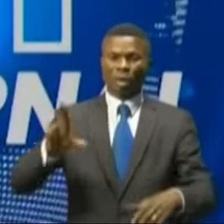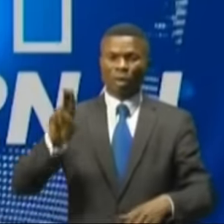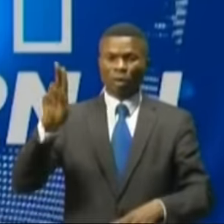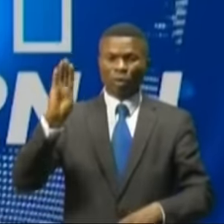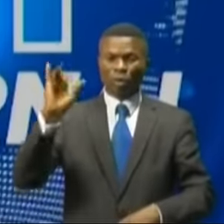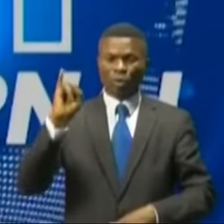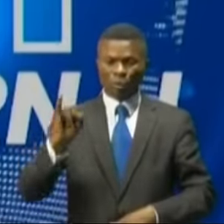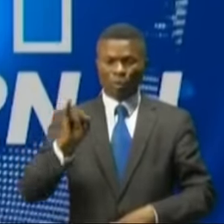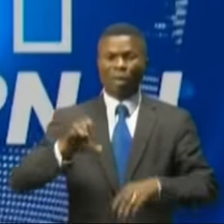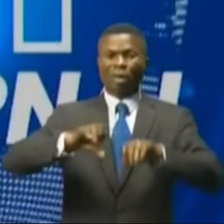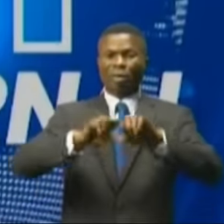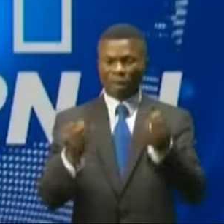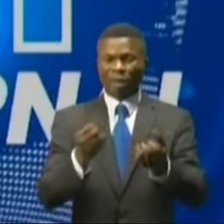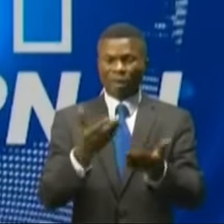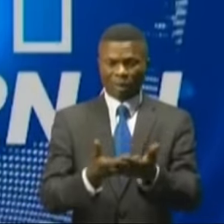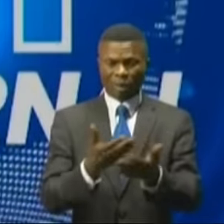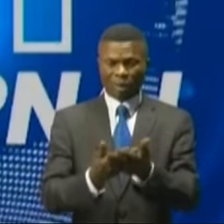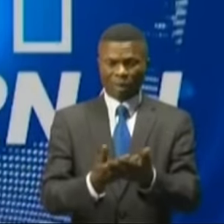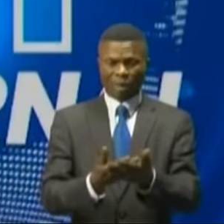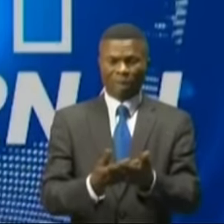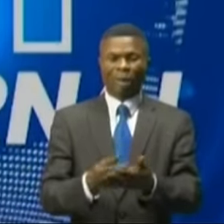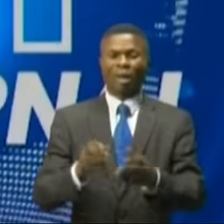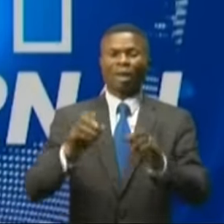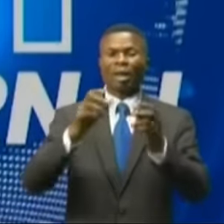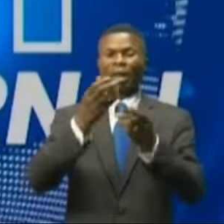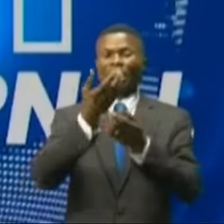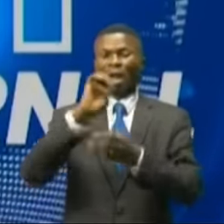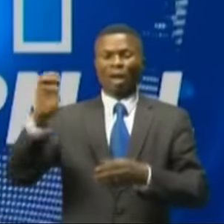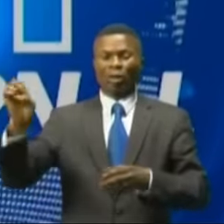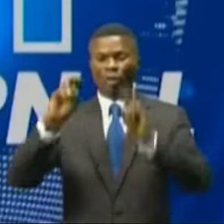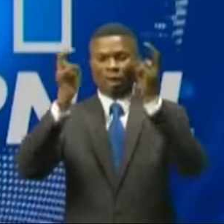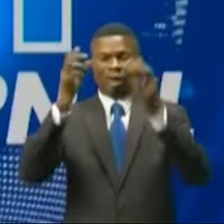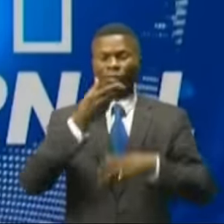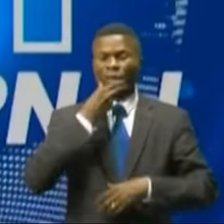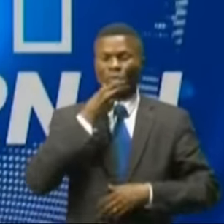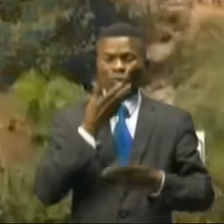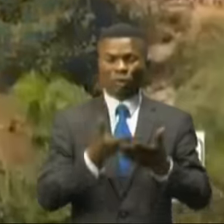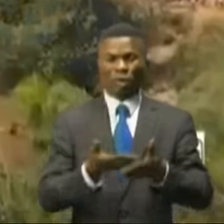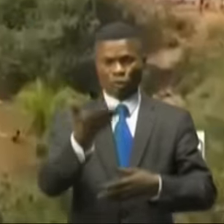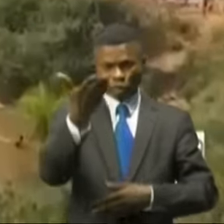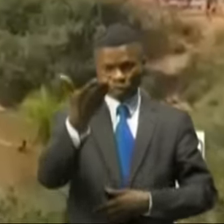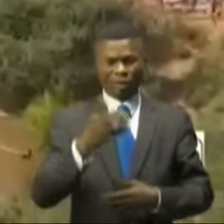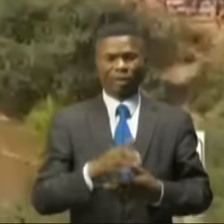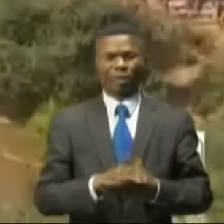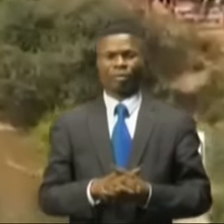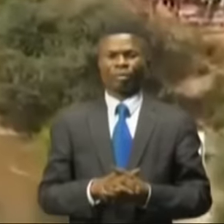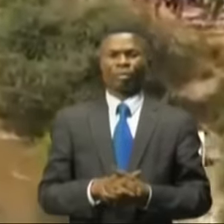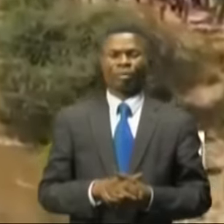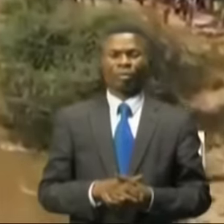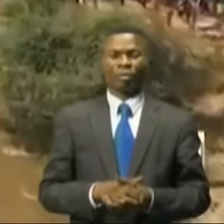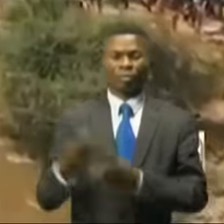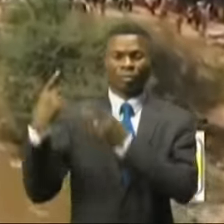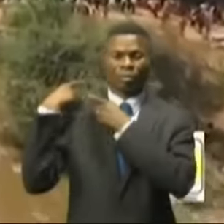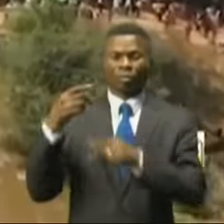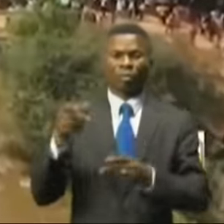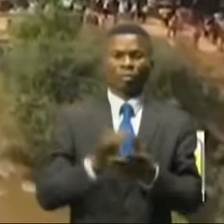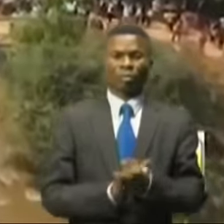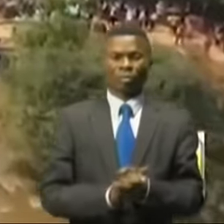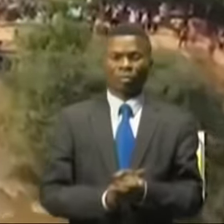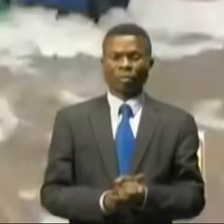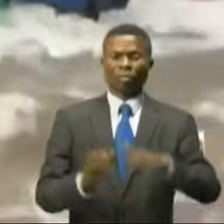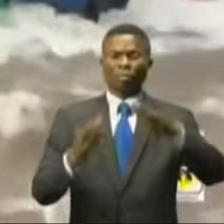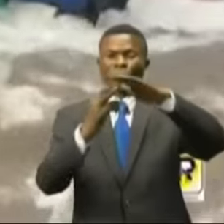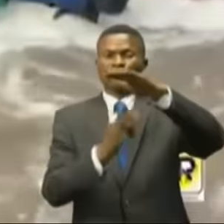à 41 km à l'ouest de Mbujimayi, nous rapporte Ricardo Mambeka. Depuis l'effondrement du pont